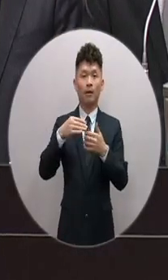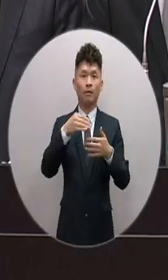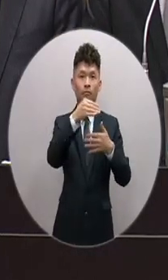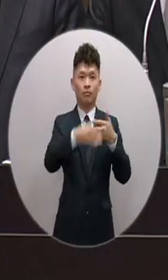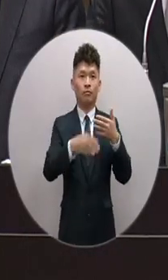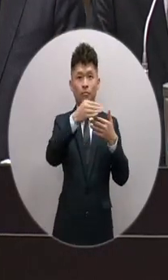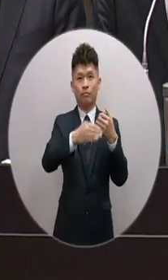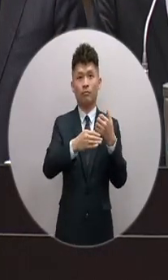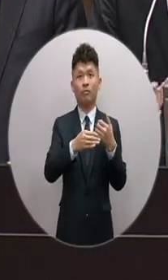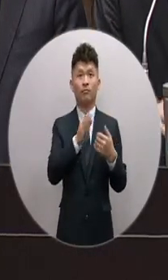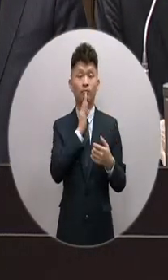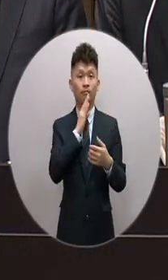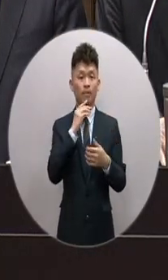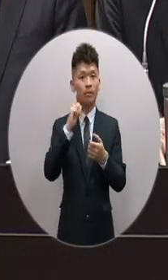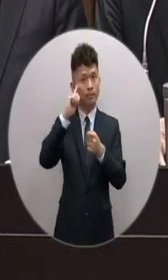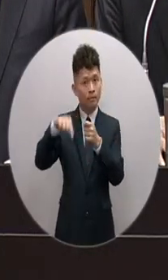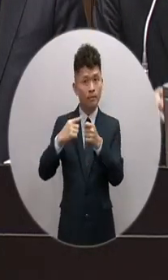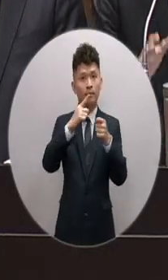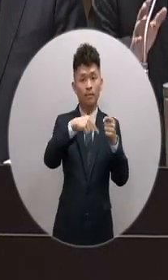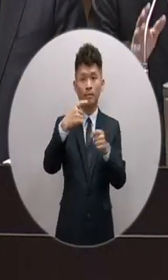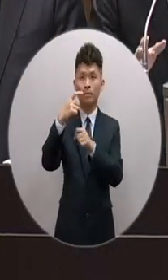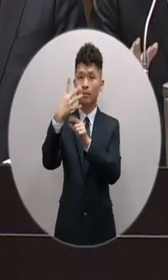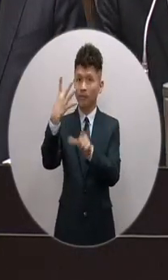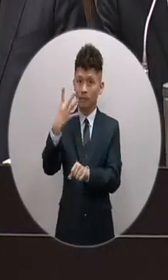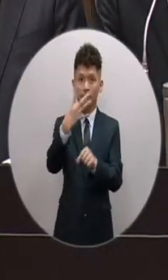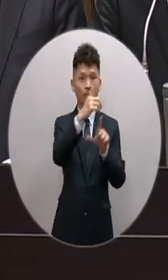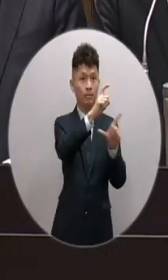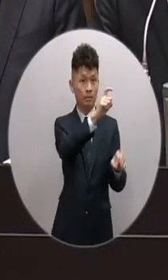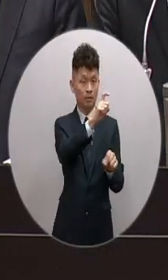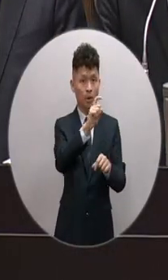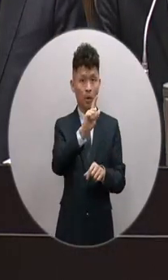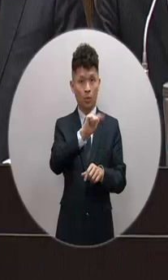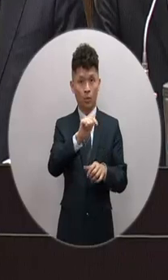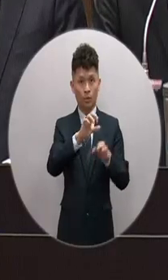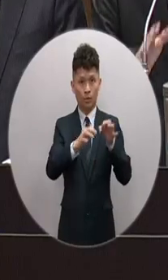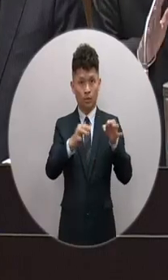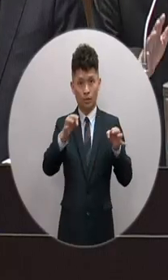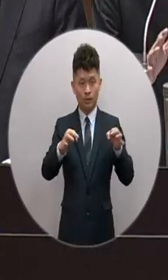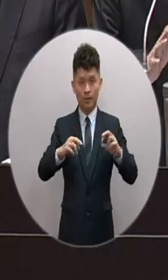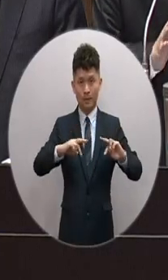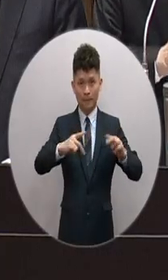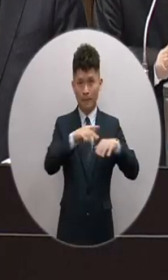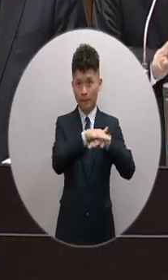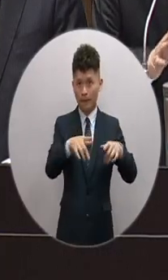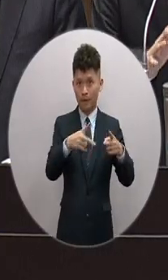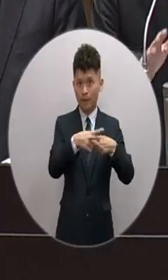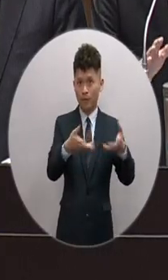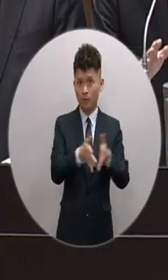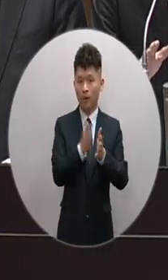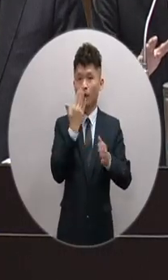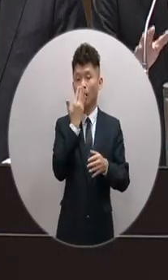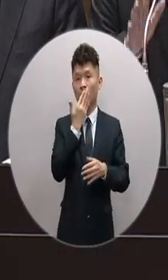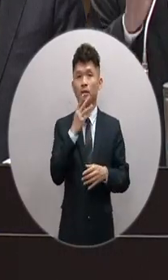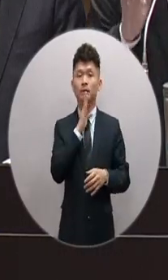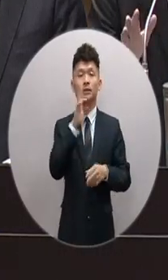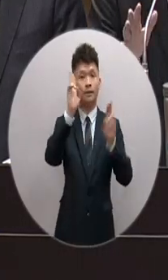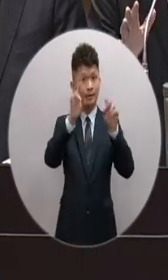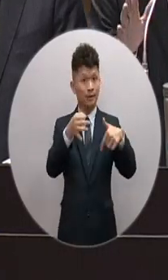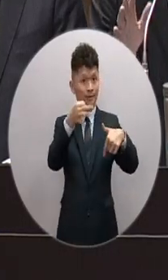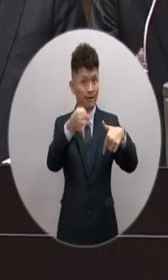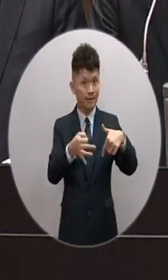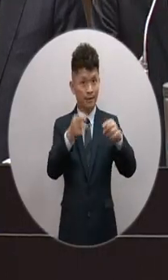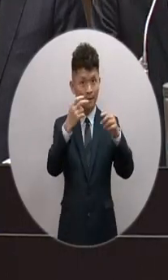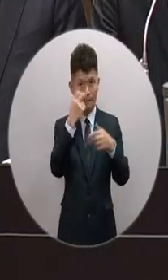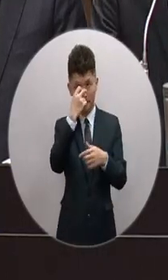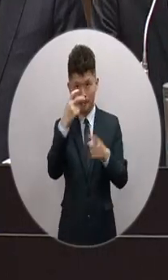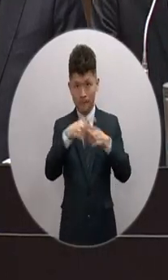概每一年的四月份跟十月份，那物价稳定小组才会对不起，那个电价的这个审议小组才会